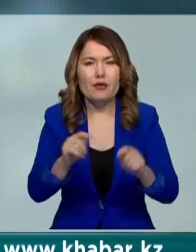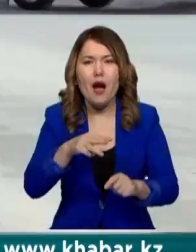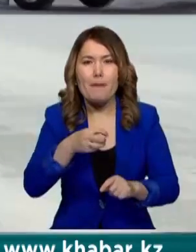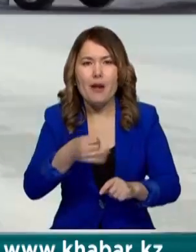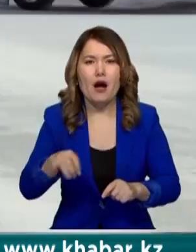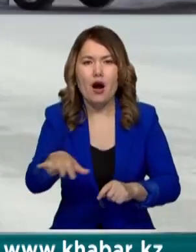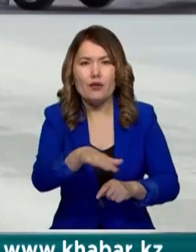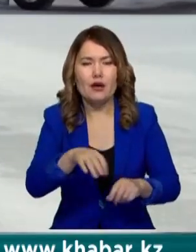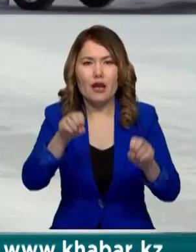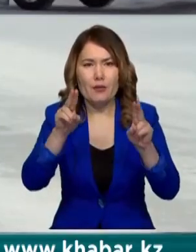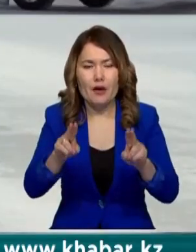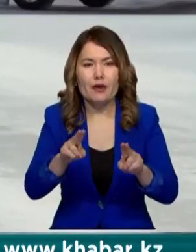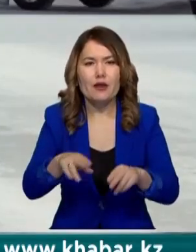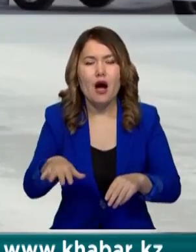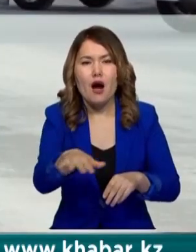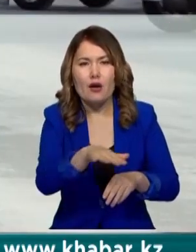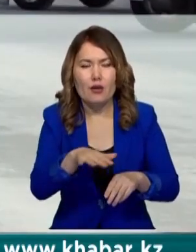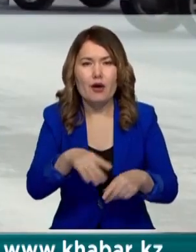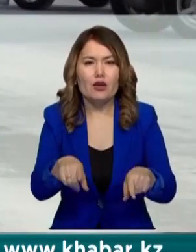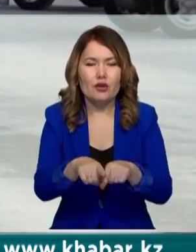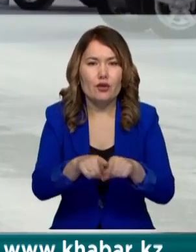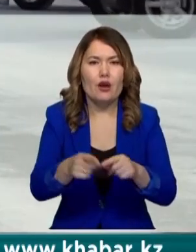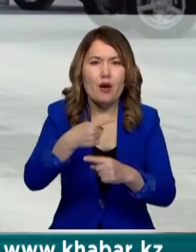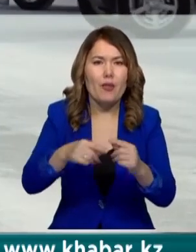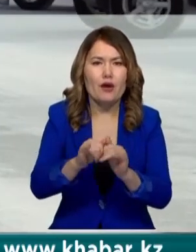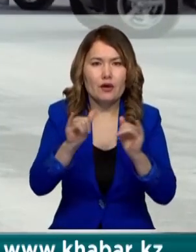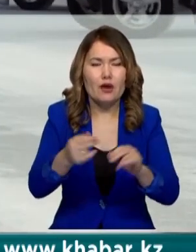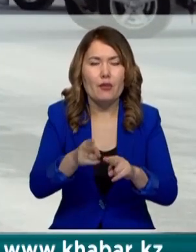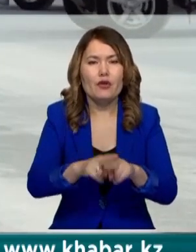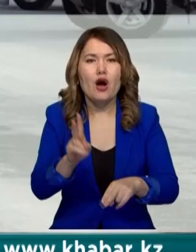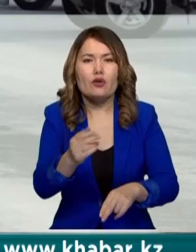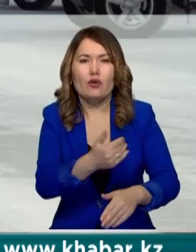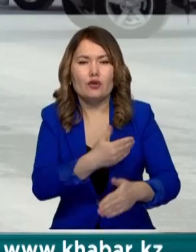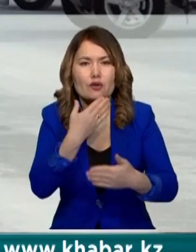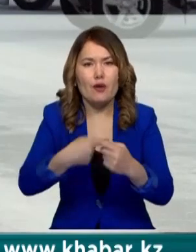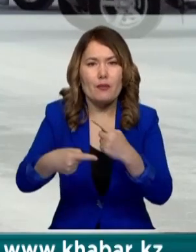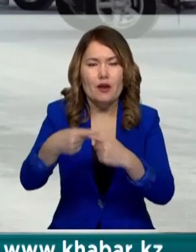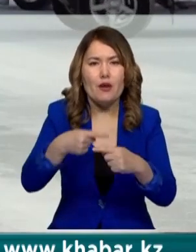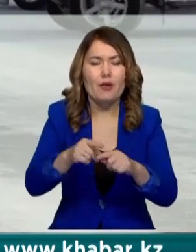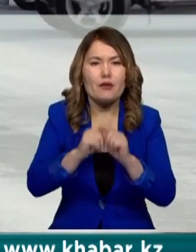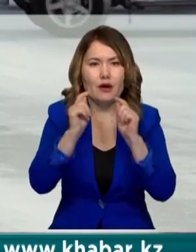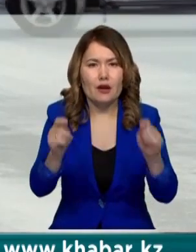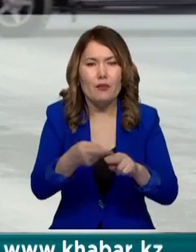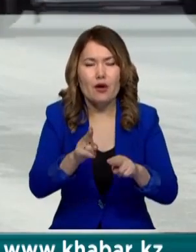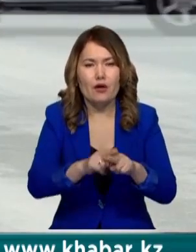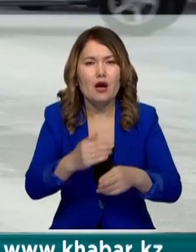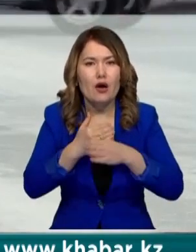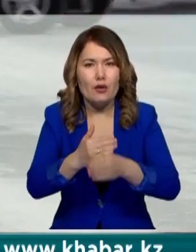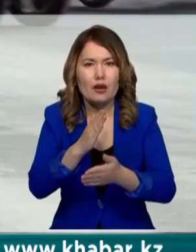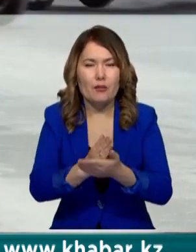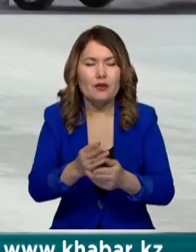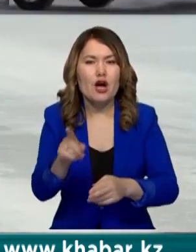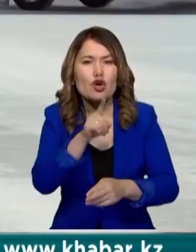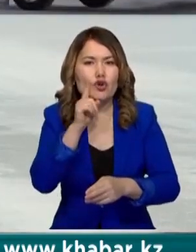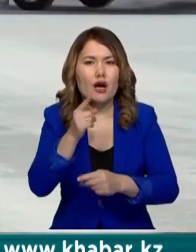Май ауданында арнайы индустриалды аймақ құрылған. Ол кәсіпкерлікке ден қойған азаматтарды ынталандыру үшін жасалып отырған игі бастама.